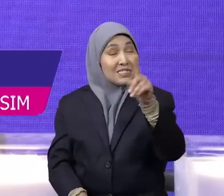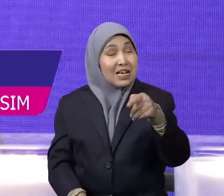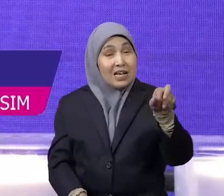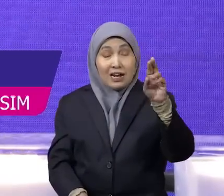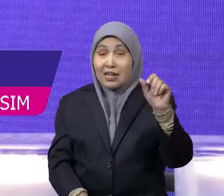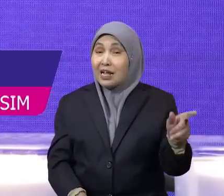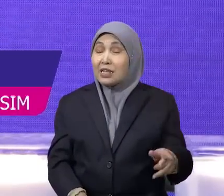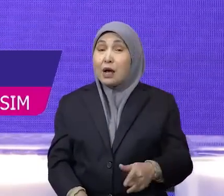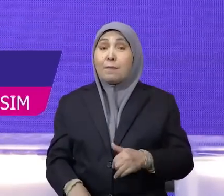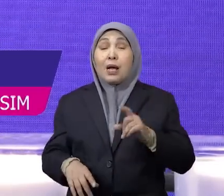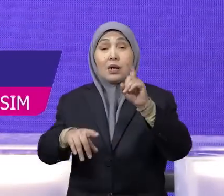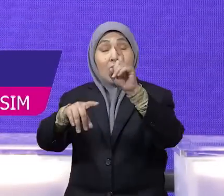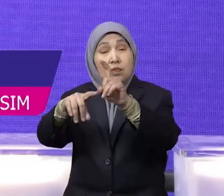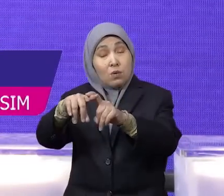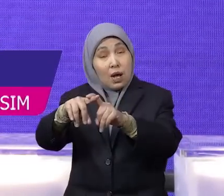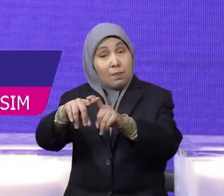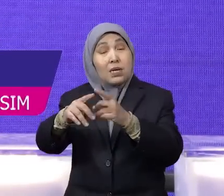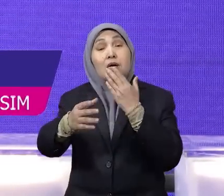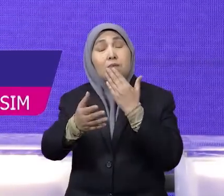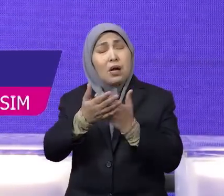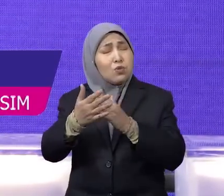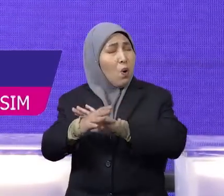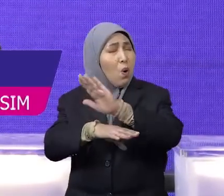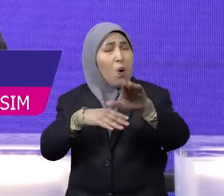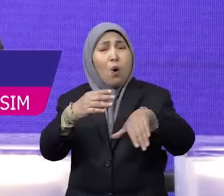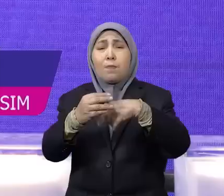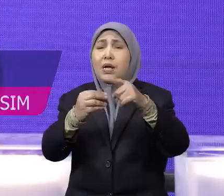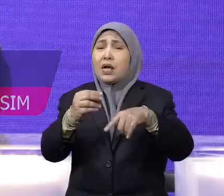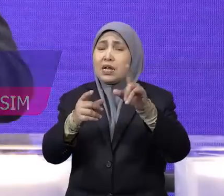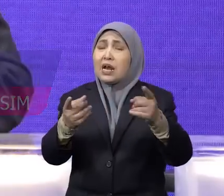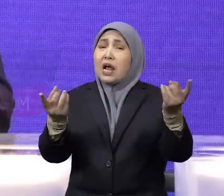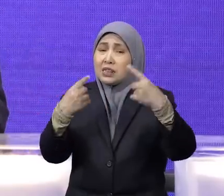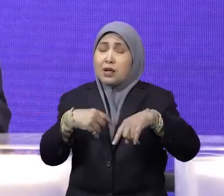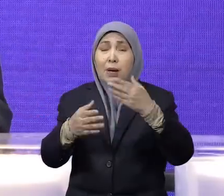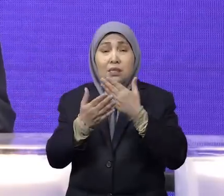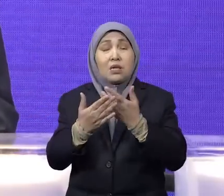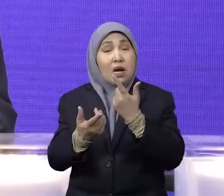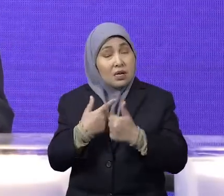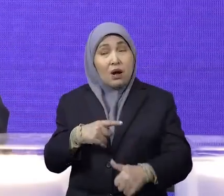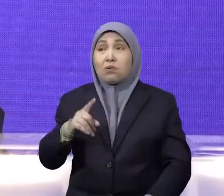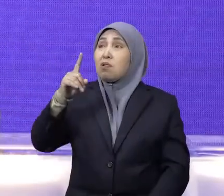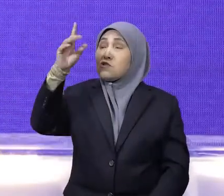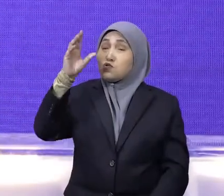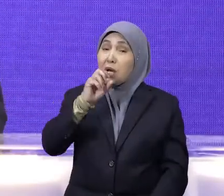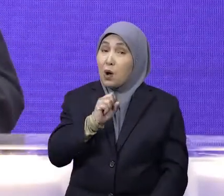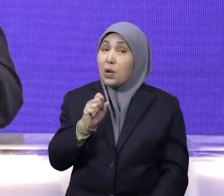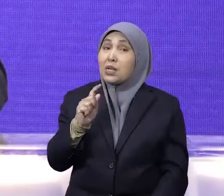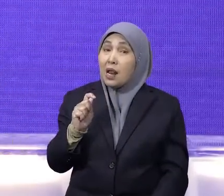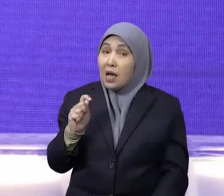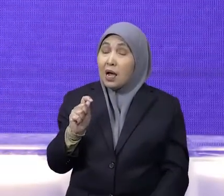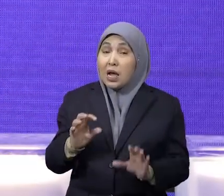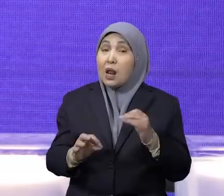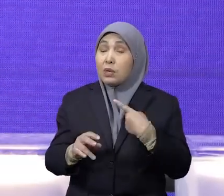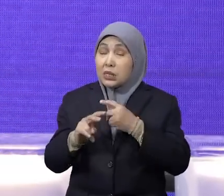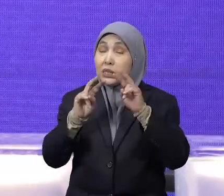dia menyandarkan kebaikan itu ataupun segala perkara yang datangnya kebaikan adalah daripada Allah Subhanahu Wa Taala. Kalau kita